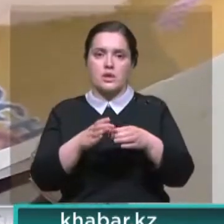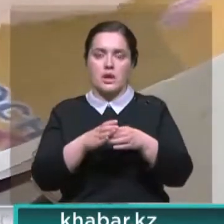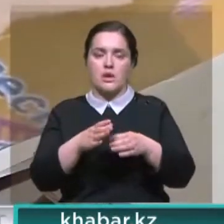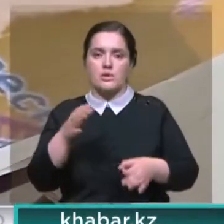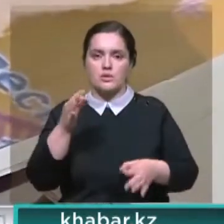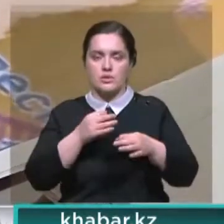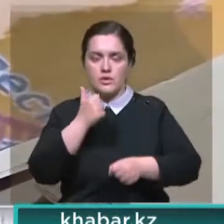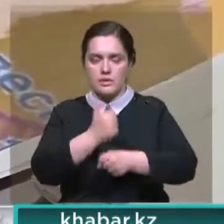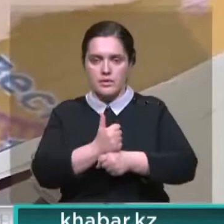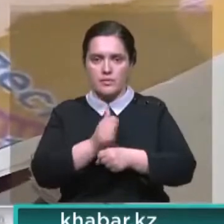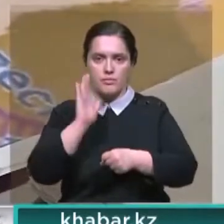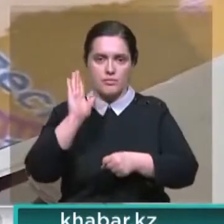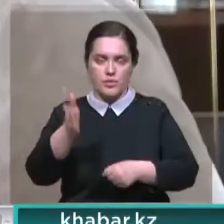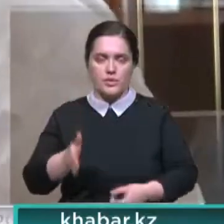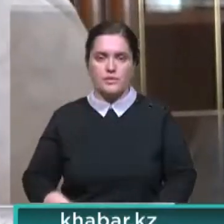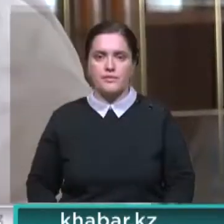кассационная коллегия верховного суда